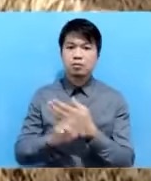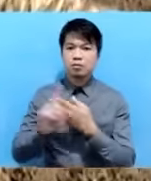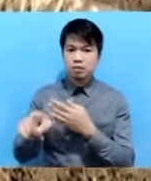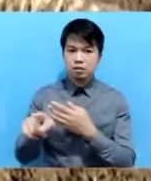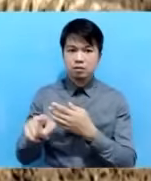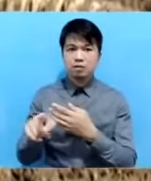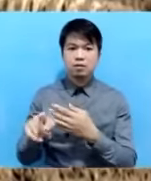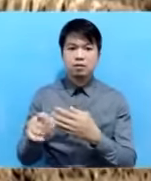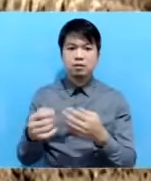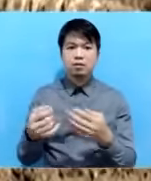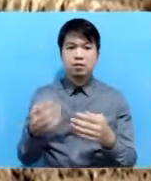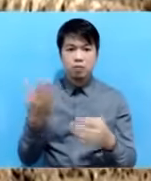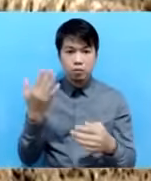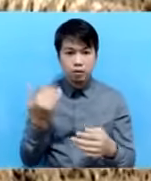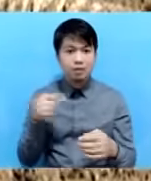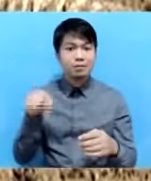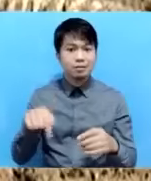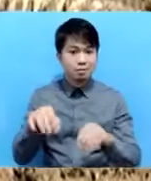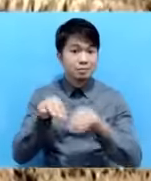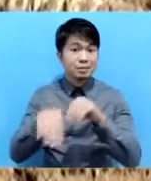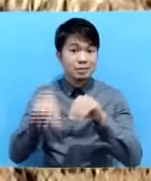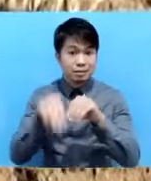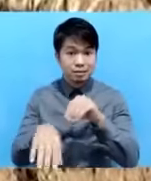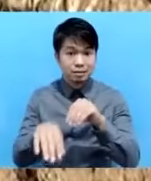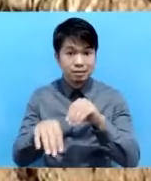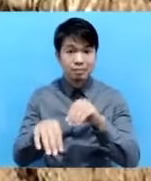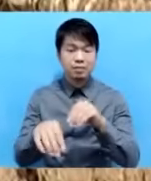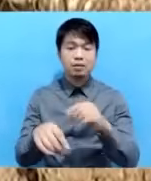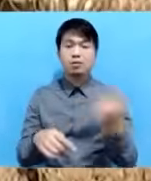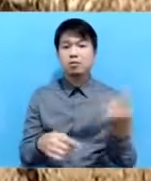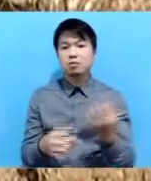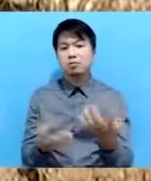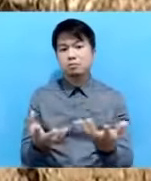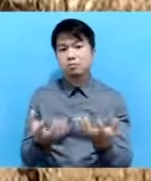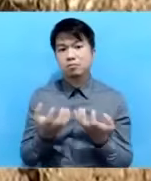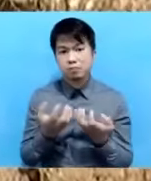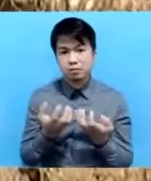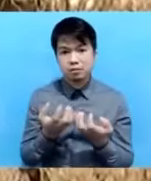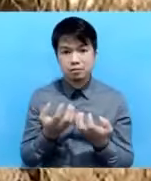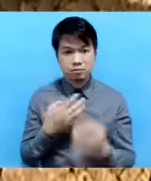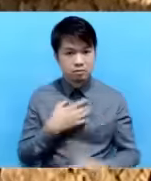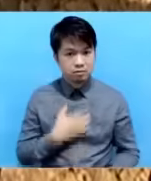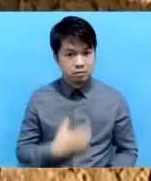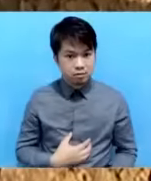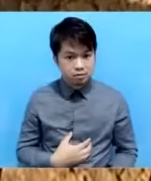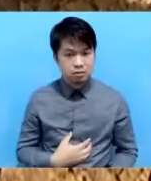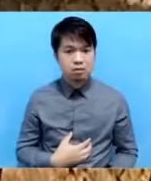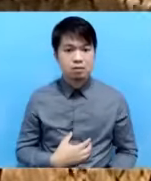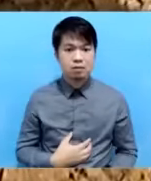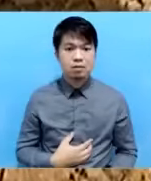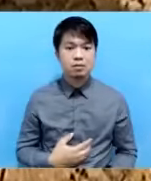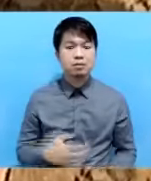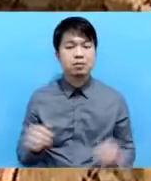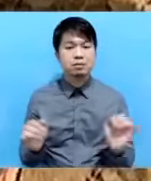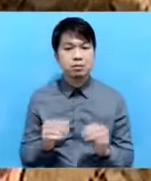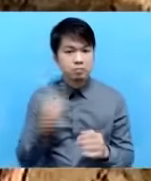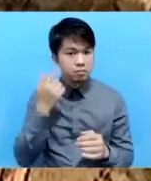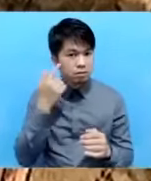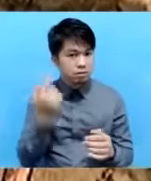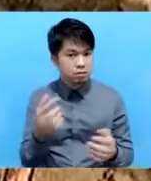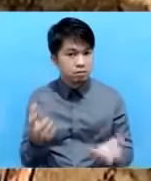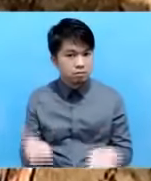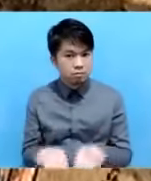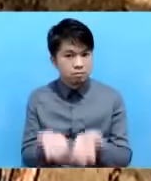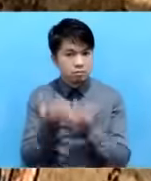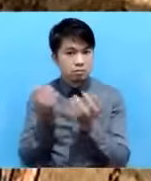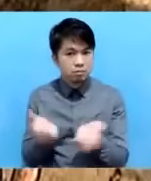lalo't dito rin sila mismo magtatanim. Ang tanging hiling daw ni Namang Dennis, tulad ng gintong inaani nila ngayon, sana ay